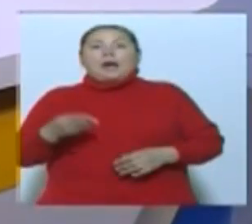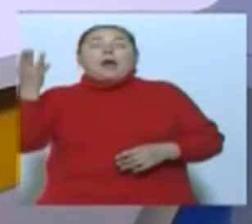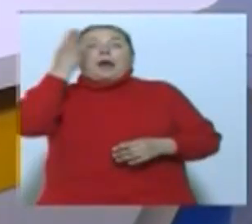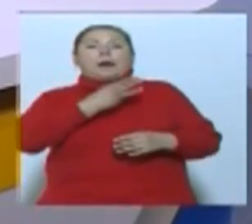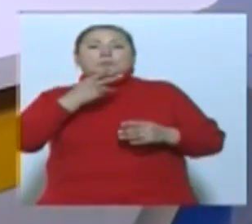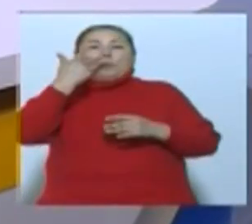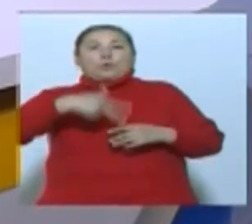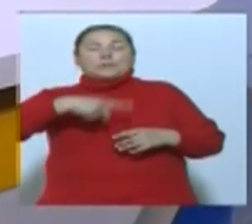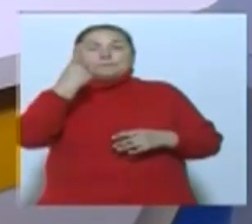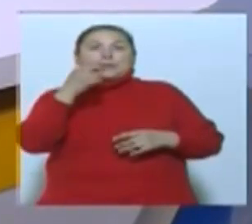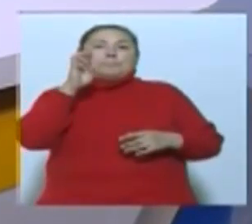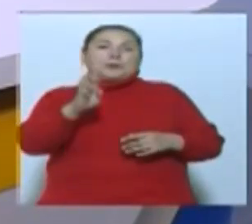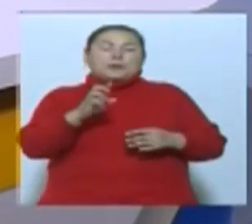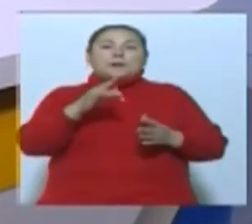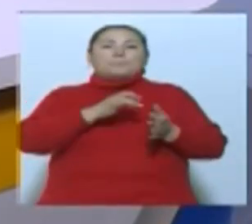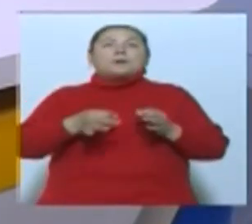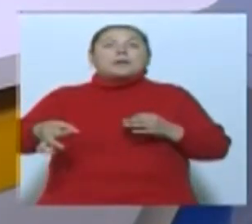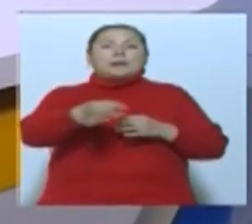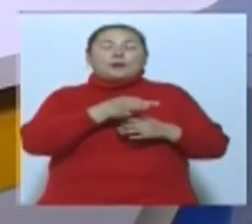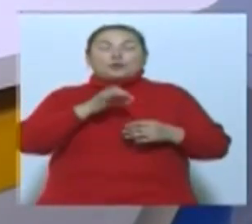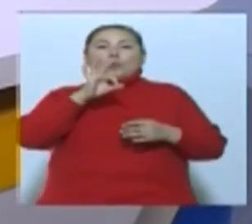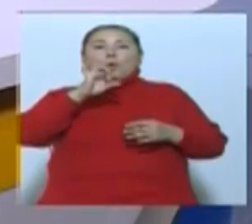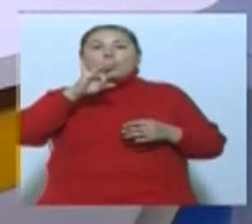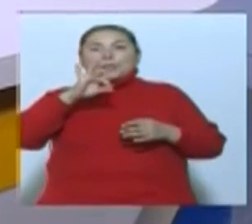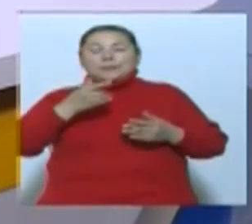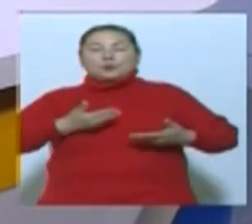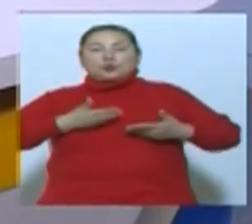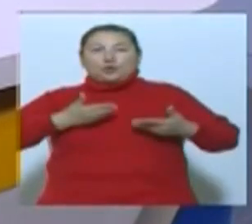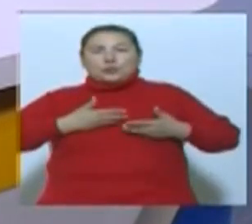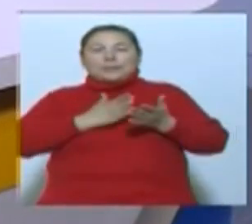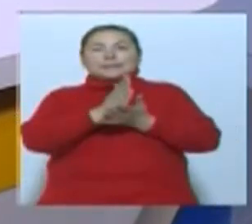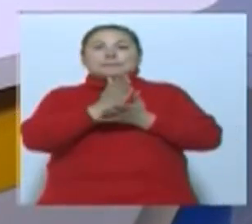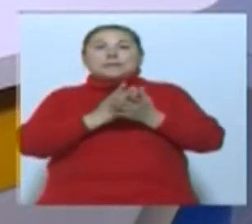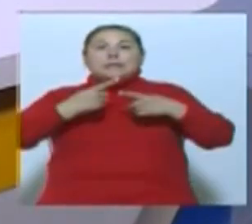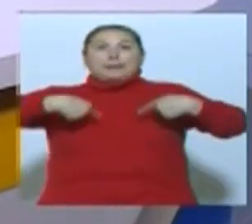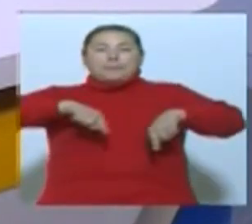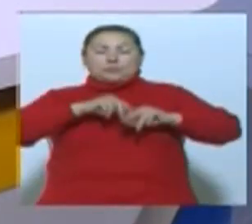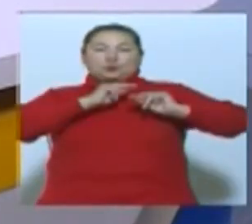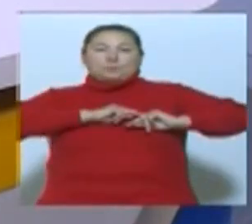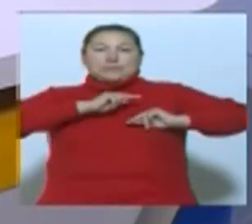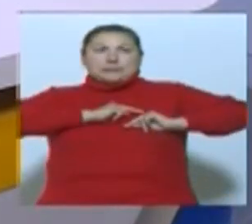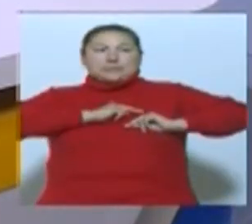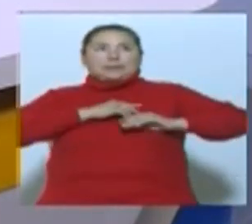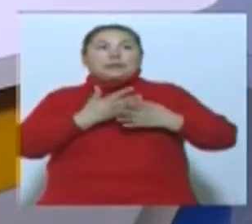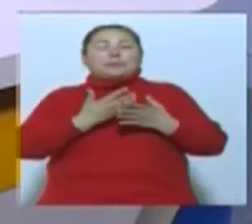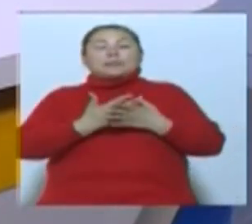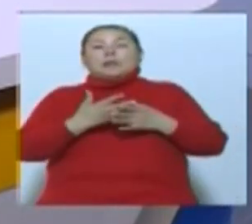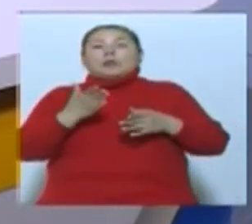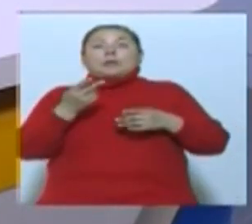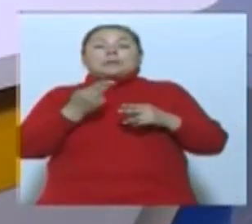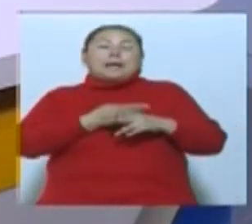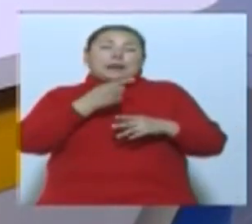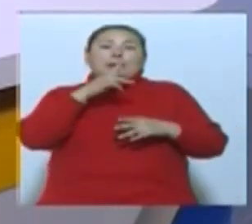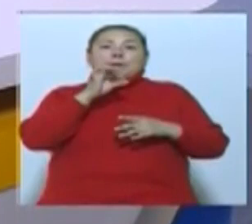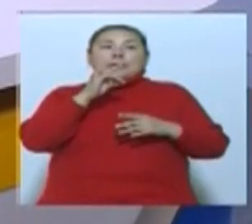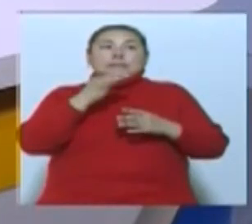Ақтаудағы 31-б шағын аудан өрнек тұрғыны кешенінің тұрғындары қызмет көрсетуші компания жұмысына наразы. Пәтер иелері